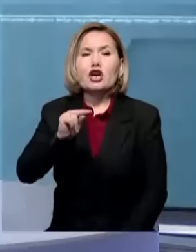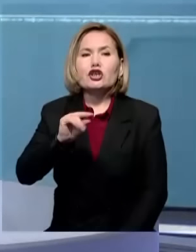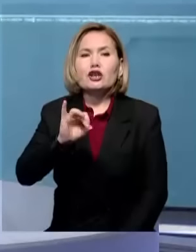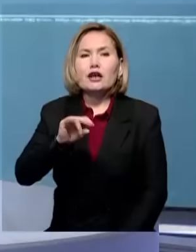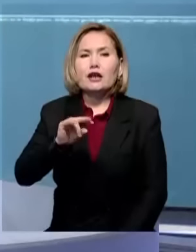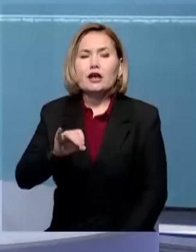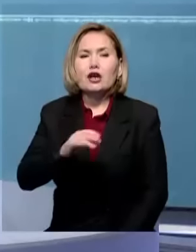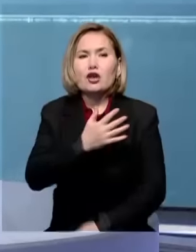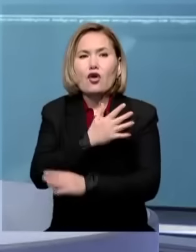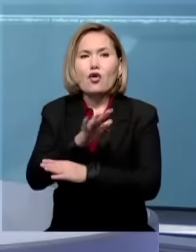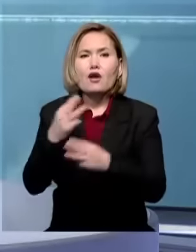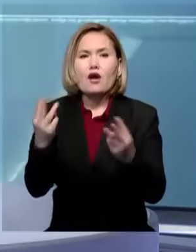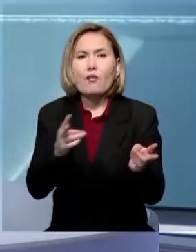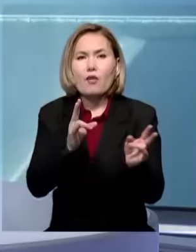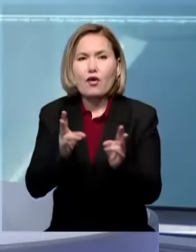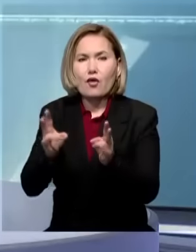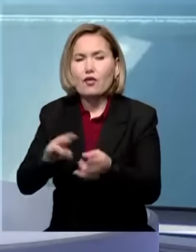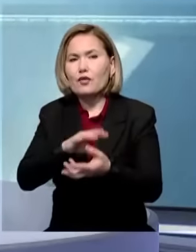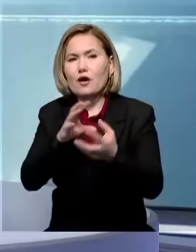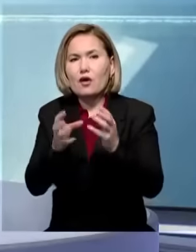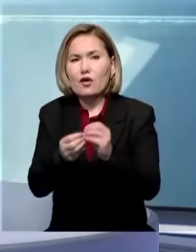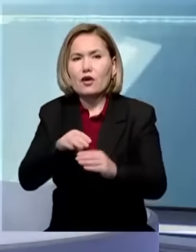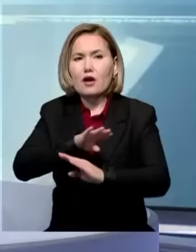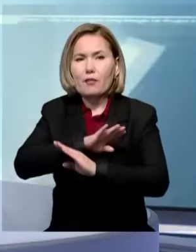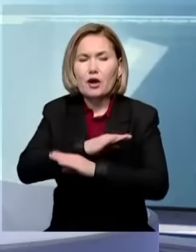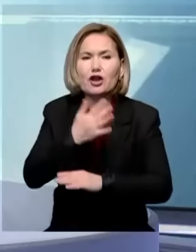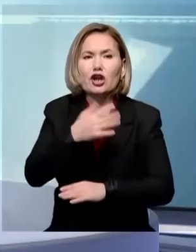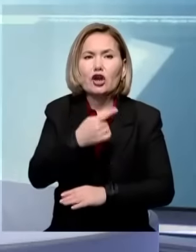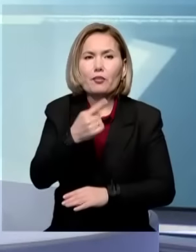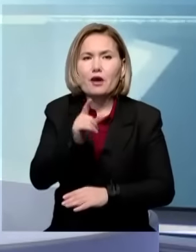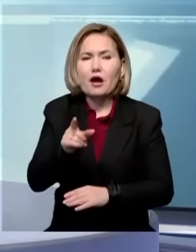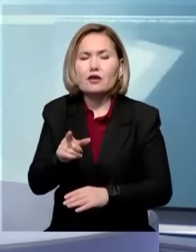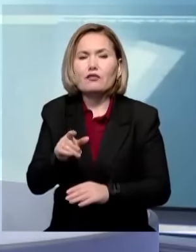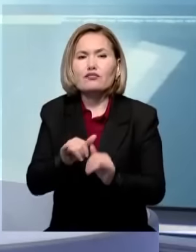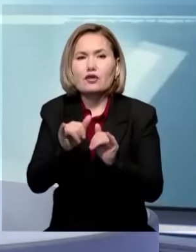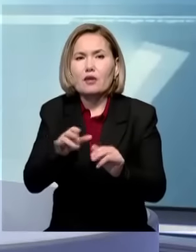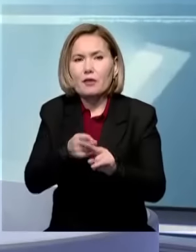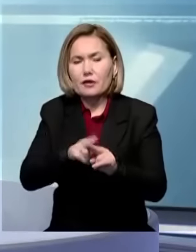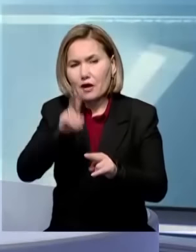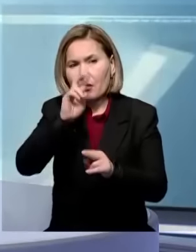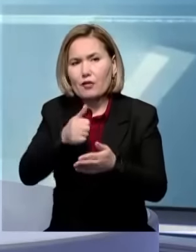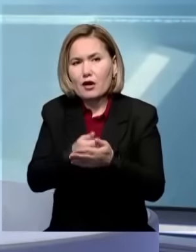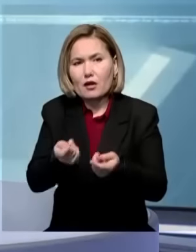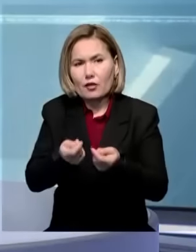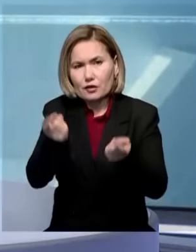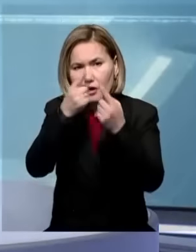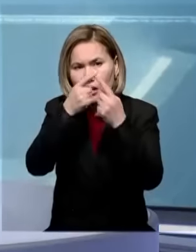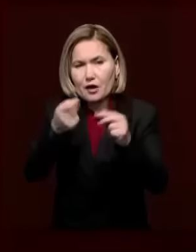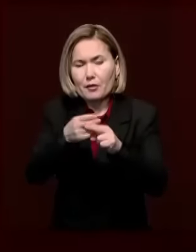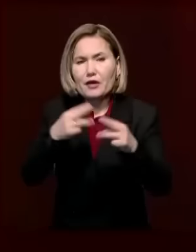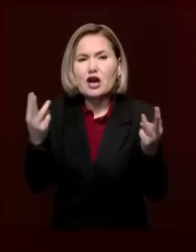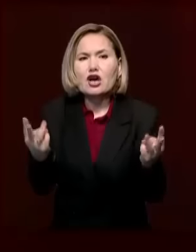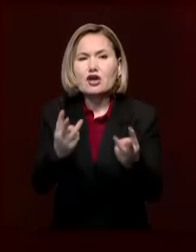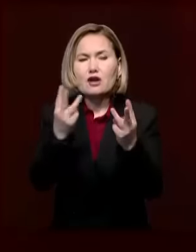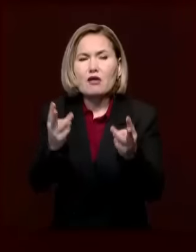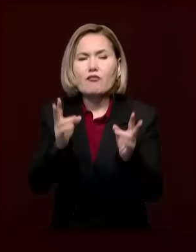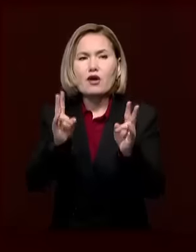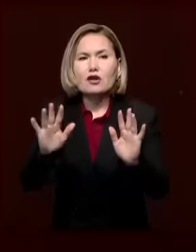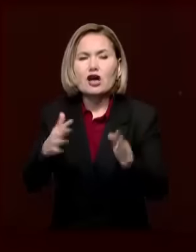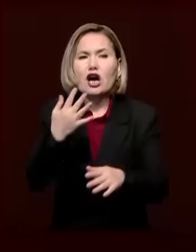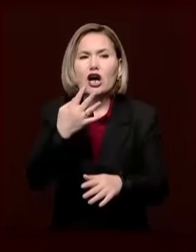Чилиде орман өртінен опат болғандар саны 51-ге жетті. Бұл туралы ел президенті Габриэль Бойч хабарлады. Лаулаған жалын 43